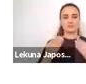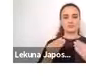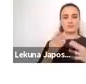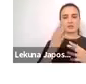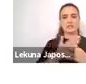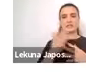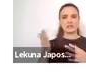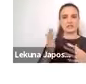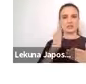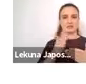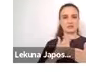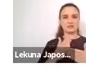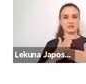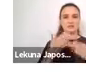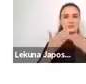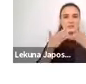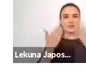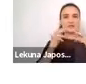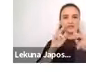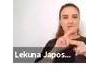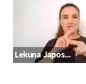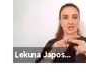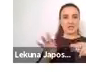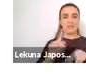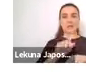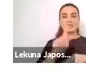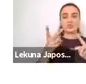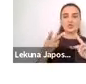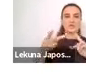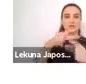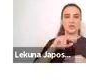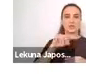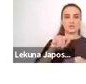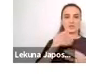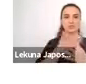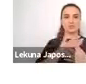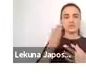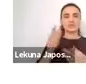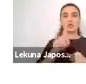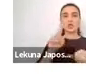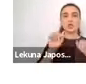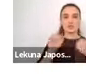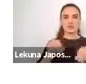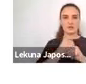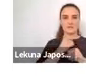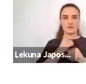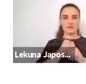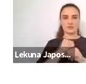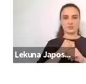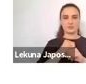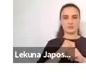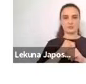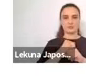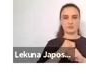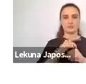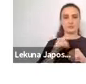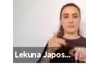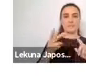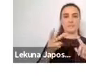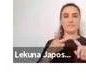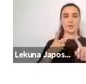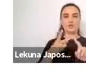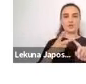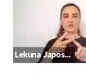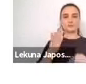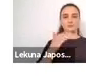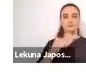დაკარგულია, მოგეხსენებათ, რომ მარტივად იკარგება და ახლა რითი ჩავანაცვლოთ ეს ნაწილი და რა შეიძლება გავაკეთო, ხო? და მეორე